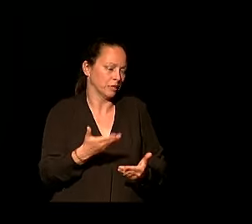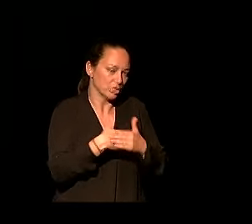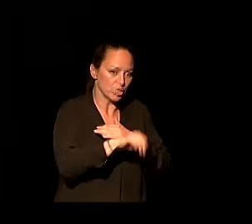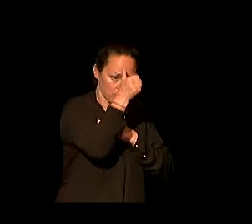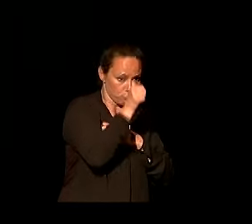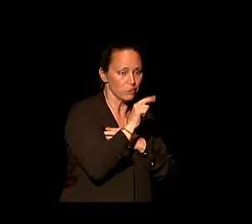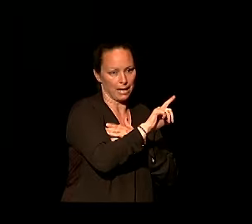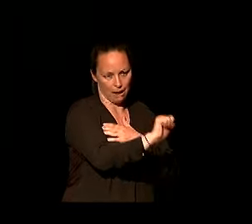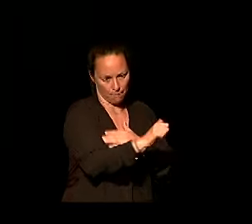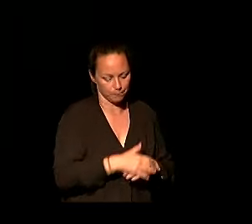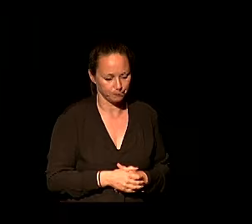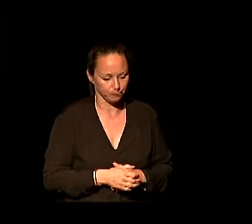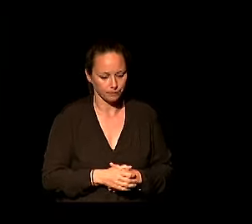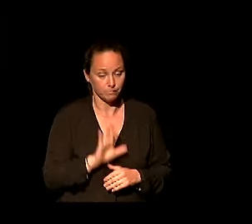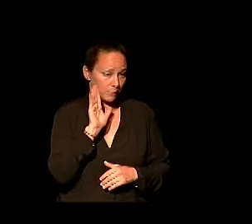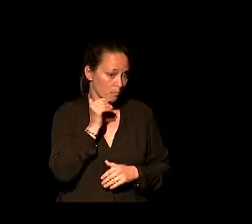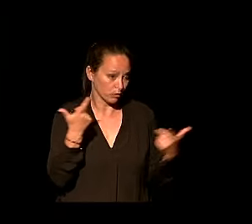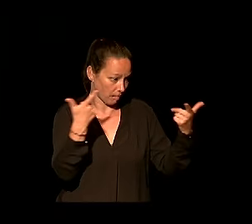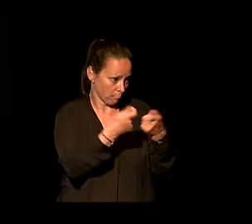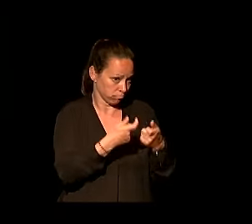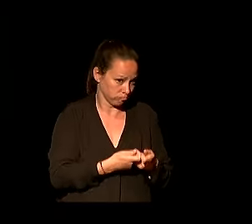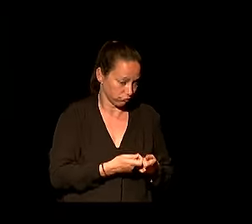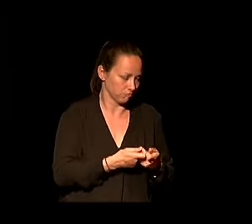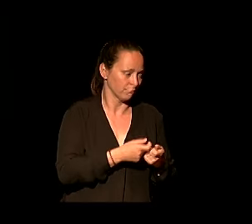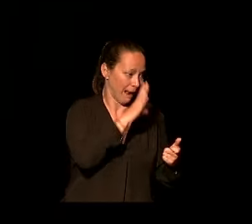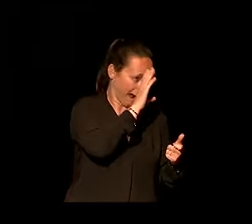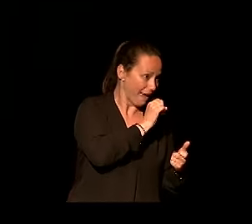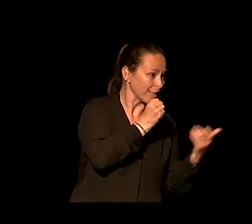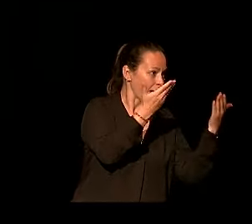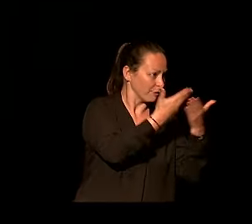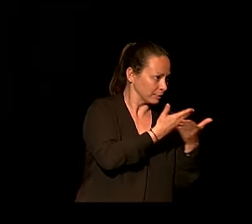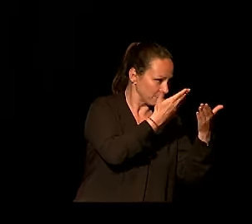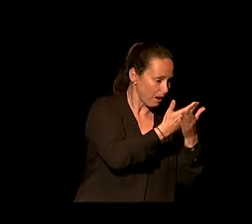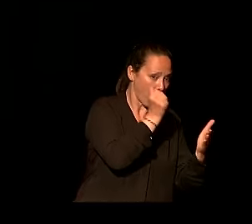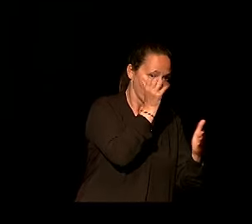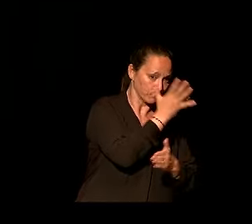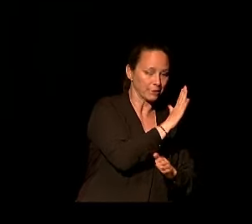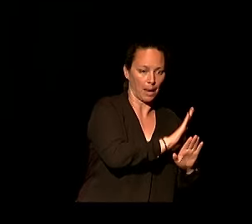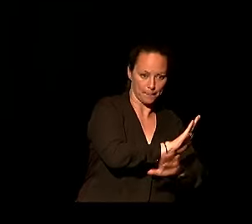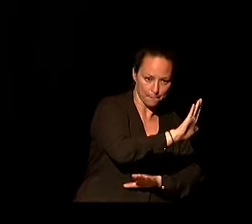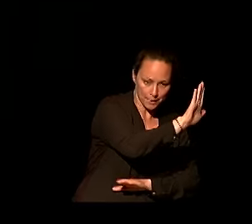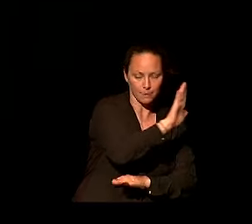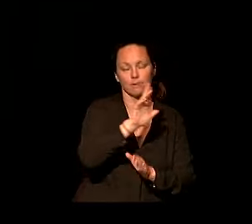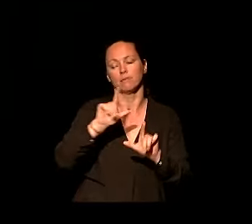je faisais ces quelques coïncidences entre les films hollywoodiens et la peinture impressionniste. Je vous remercie.